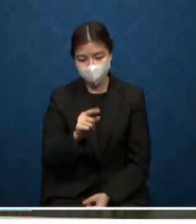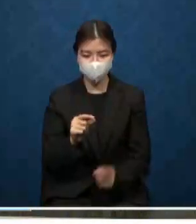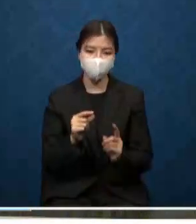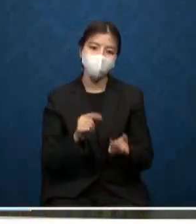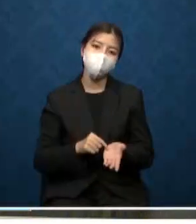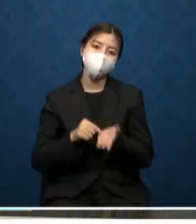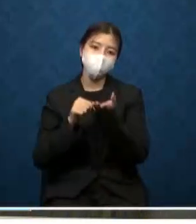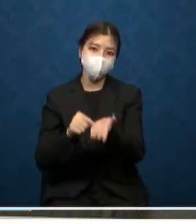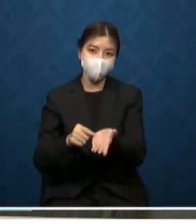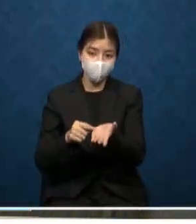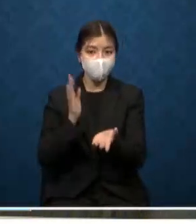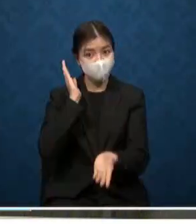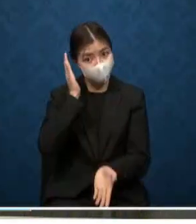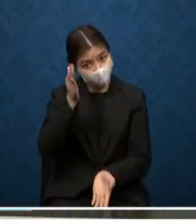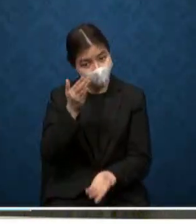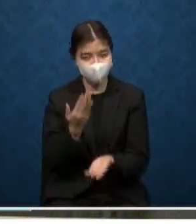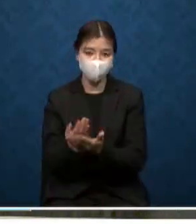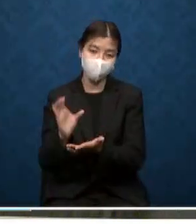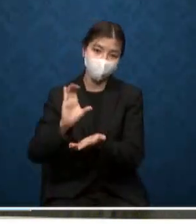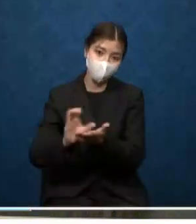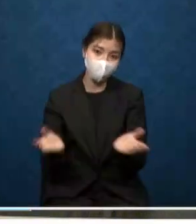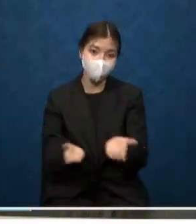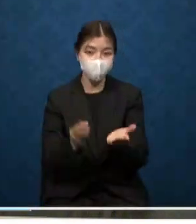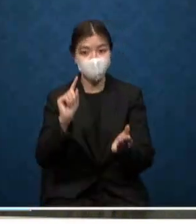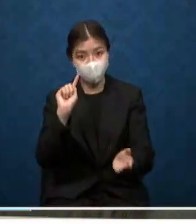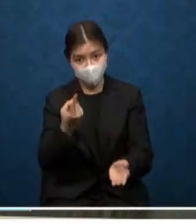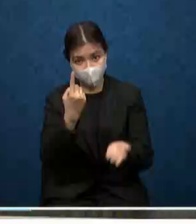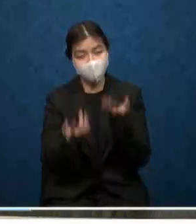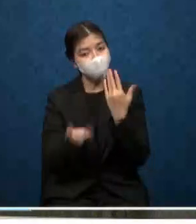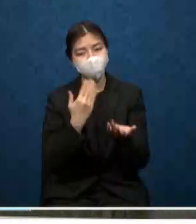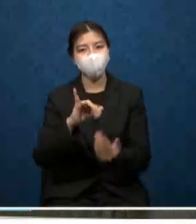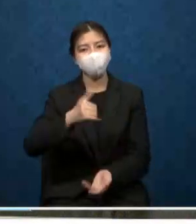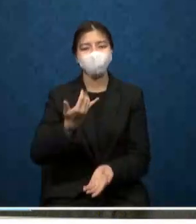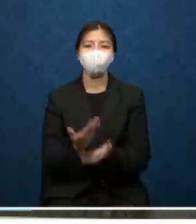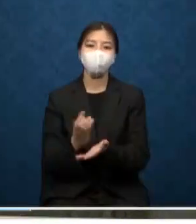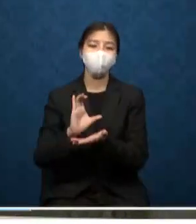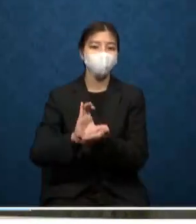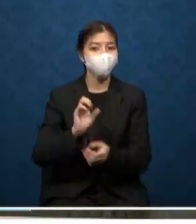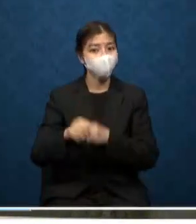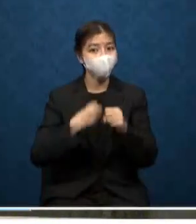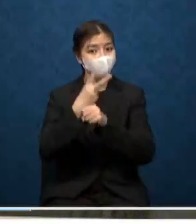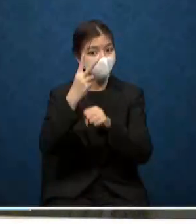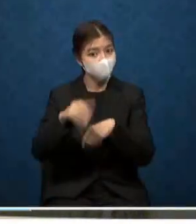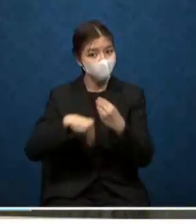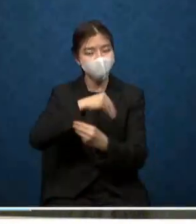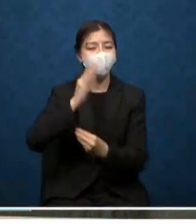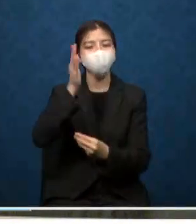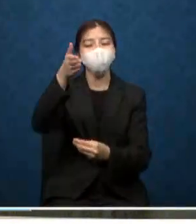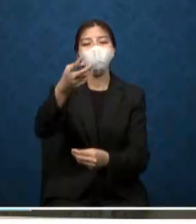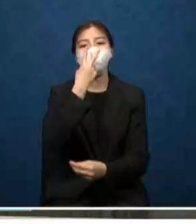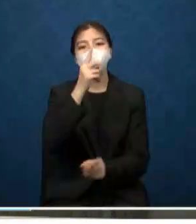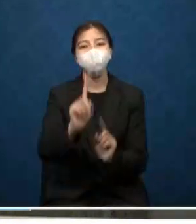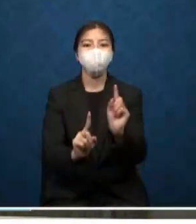ในงบประมาณปีถัดไปหรือถ้าเกิดงบประมาณใดมากกว่า1ปีก็จะต้องดูต่อไปในรอบถัดไปผมคิ